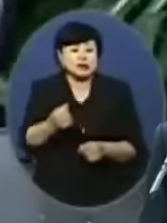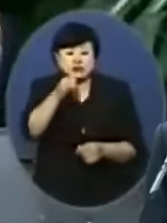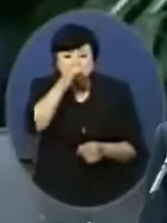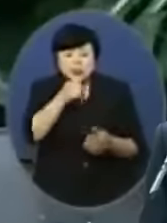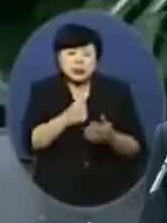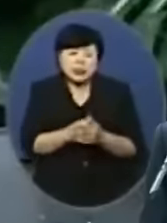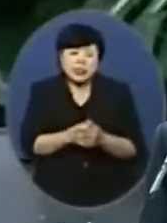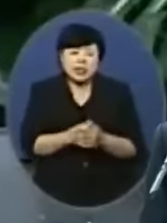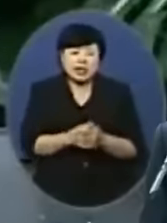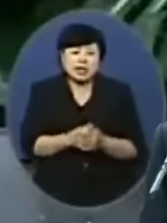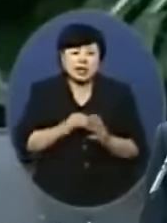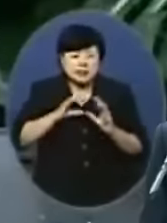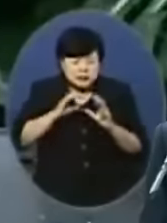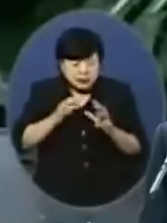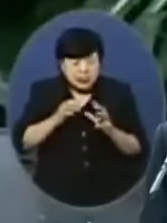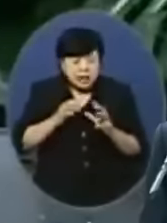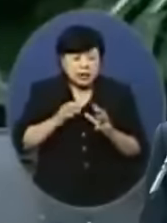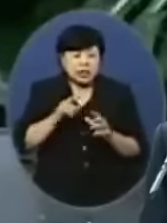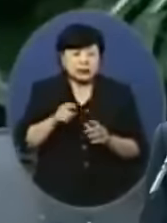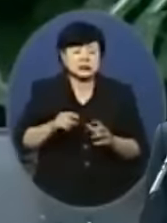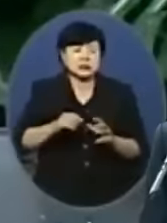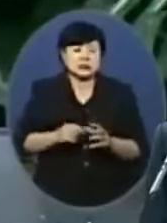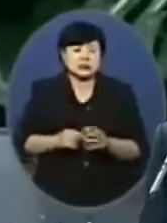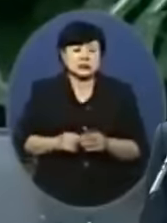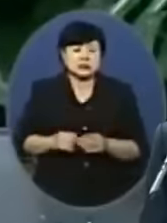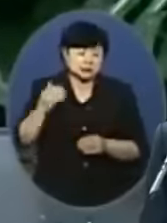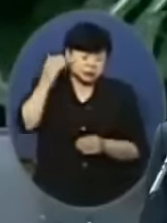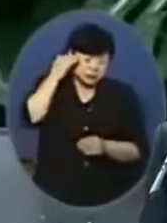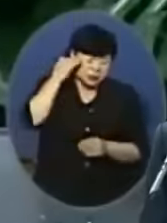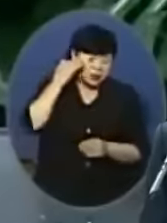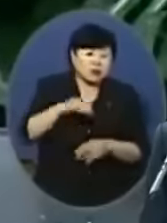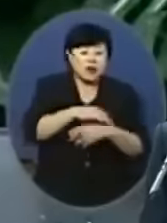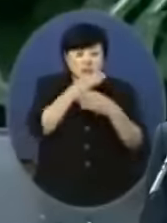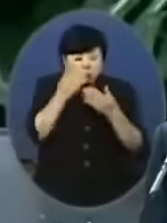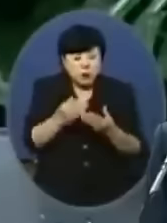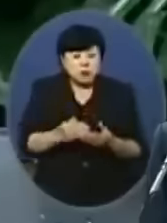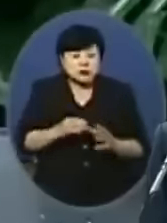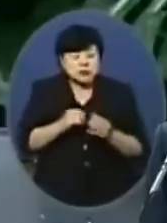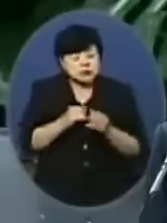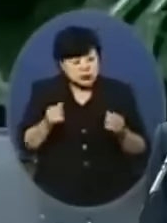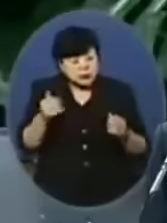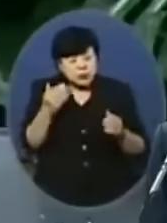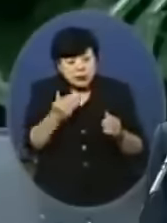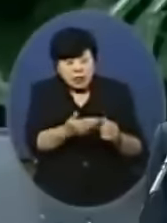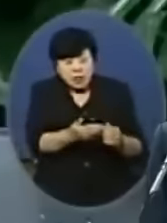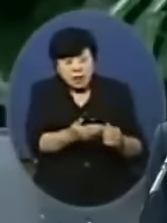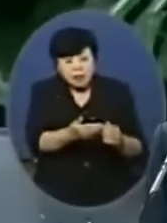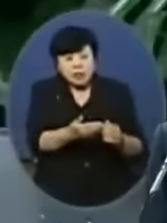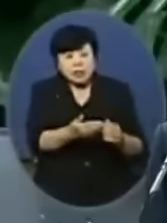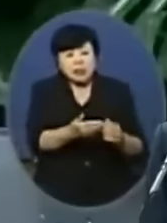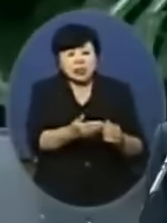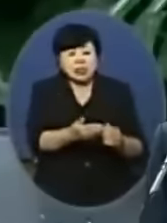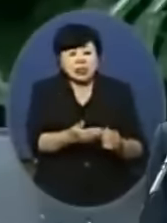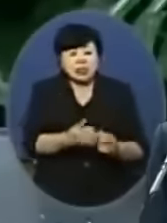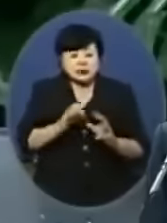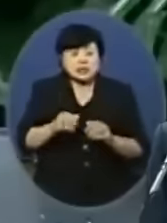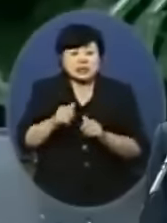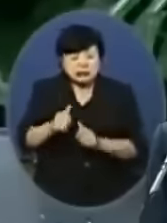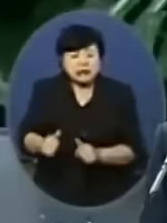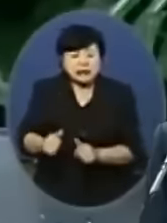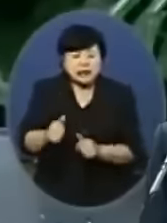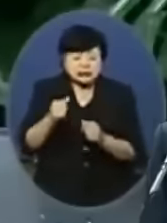있으면서 이 세상에 그 영향력을 미쳐서 모든 세상 사람들의 세속을 따라